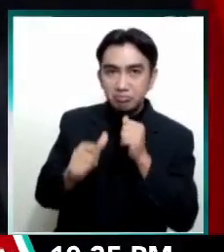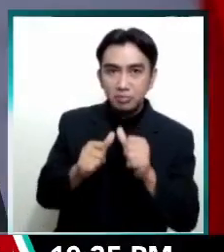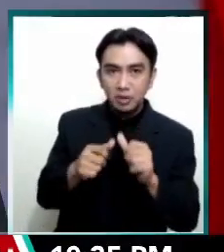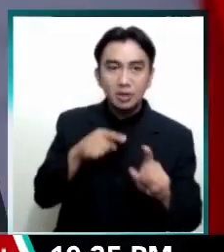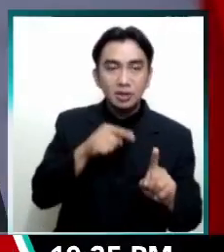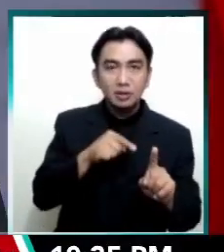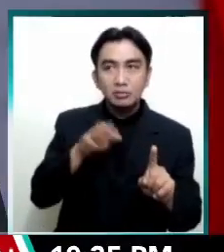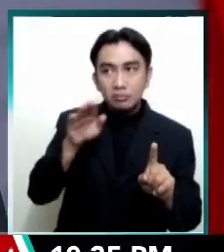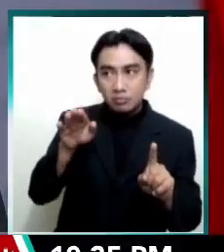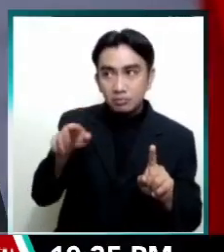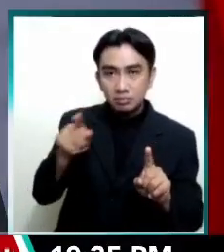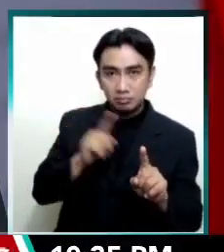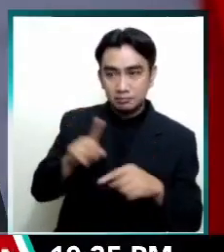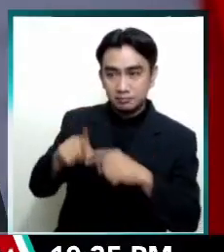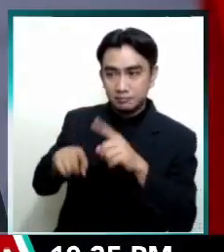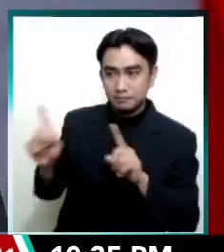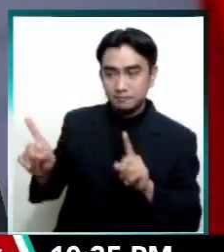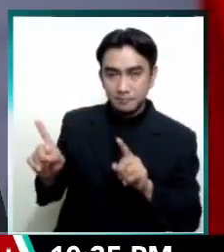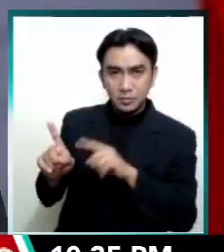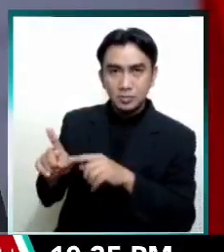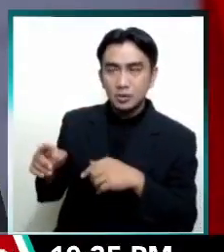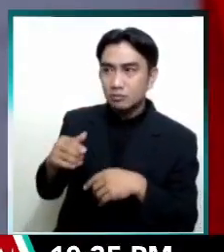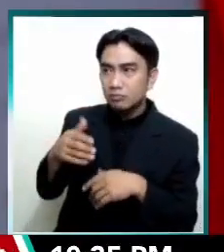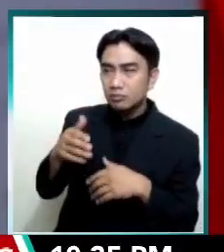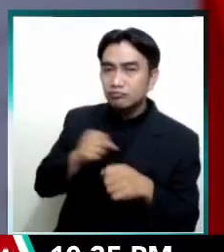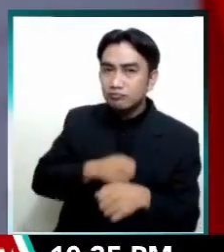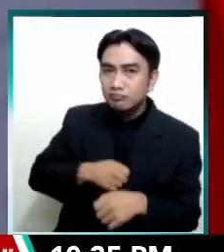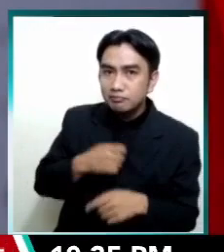kumpare. Hindi niya raw maalala ang nangyari dahil sa labis na